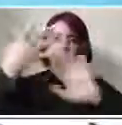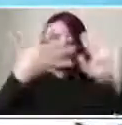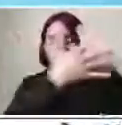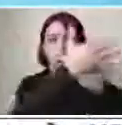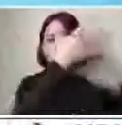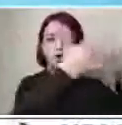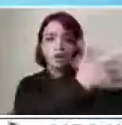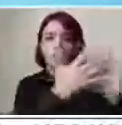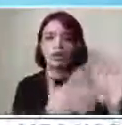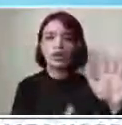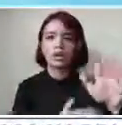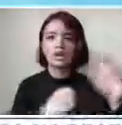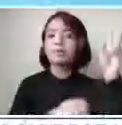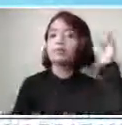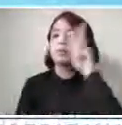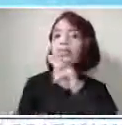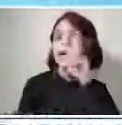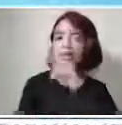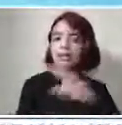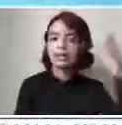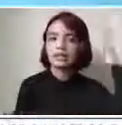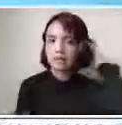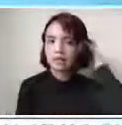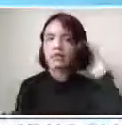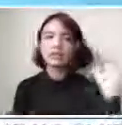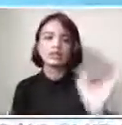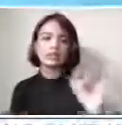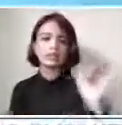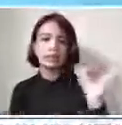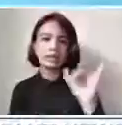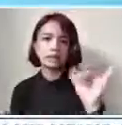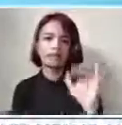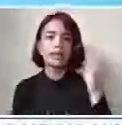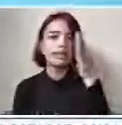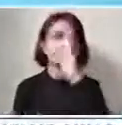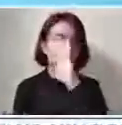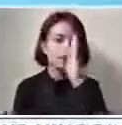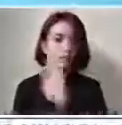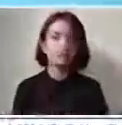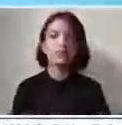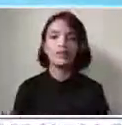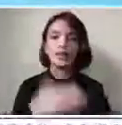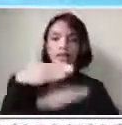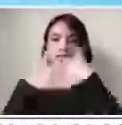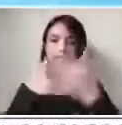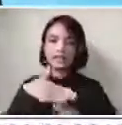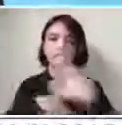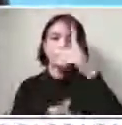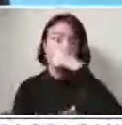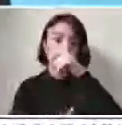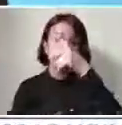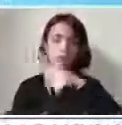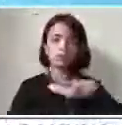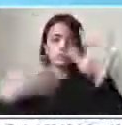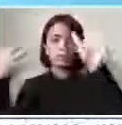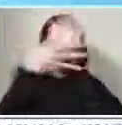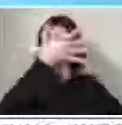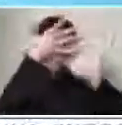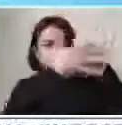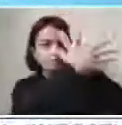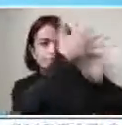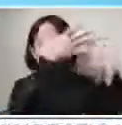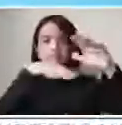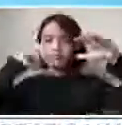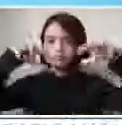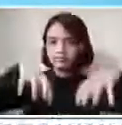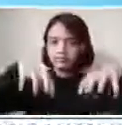aasahan natin ang partly cloudy skies with isolated rains. Ang aasahan natin ngayong maghapon. Sa Kabisayaan, cloudy skies with scattered rain showers